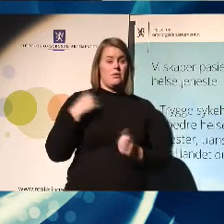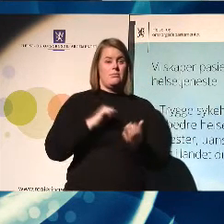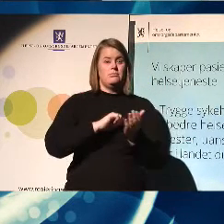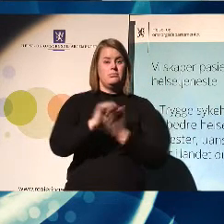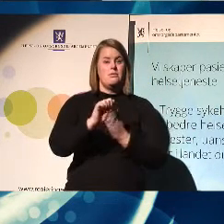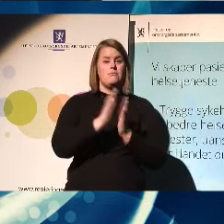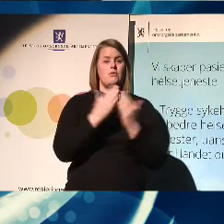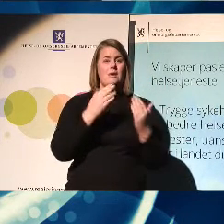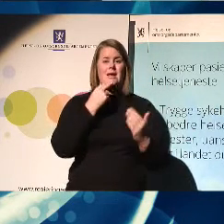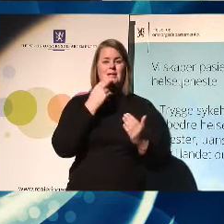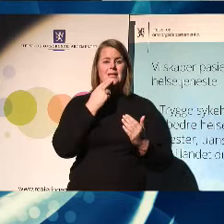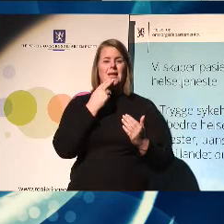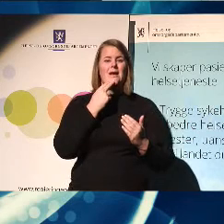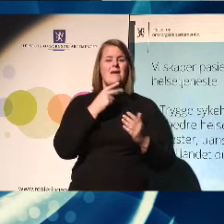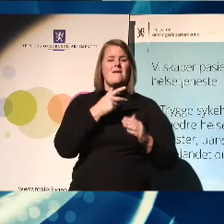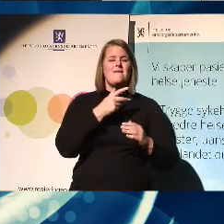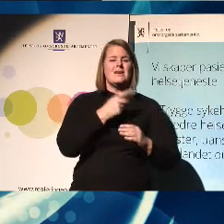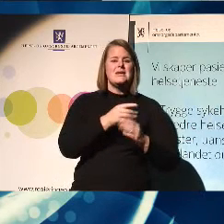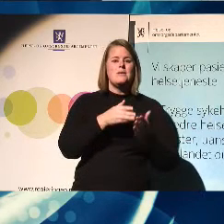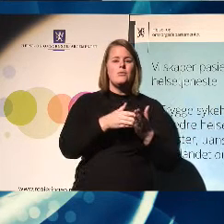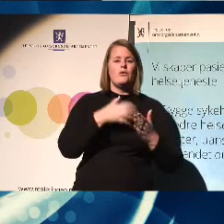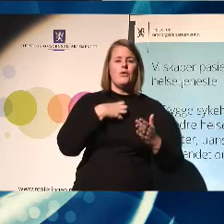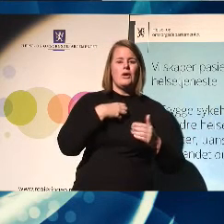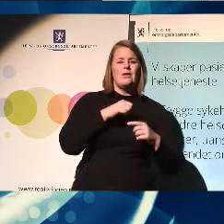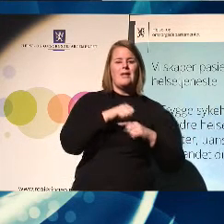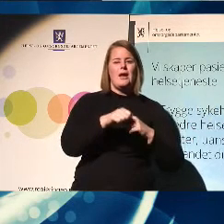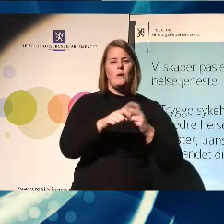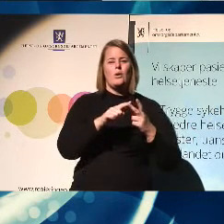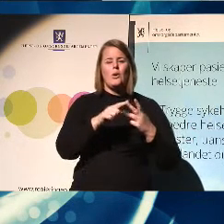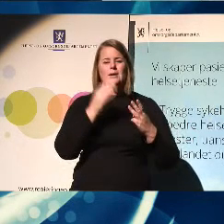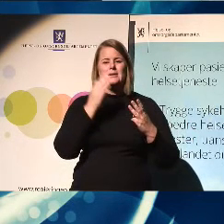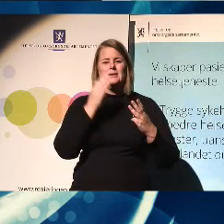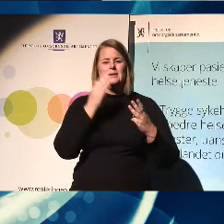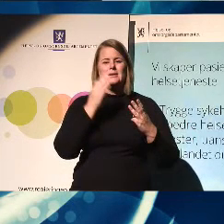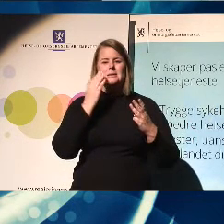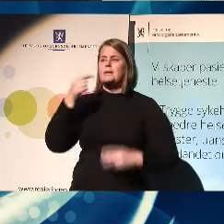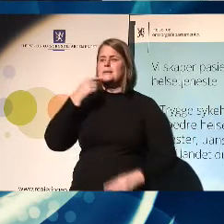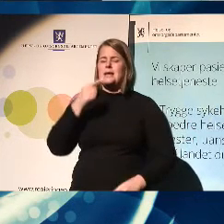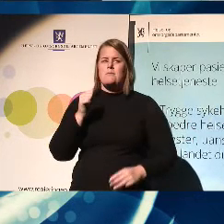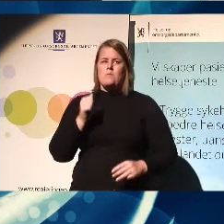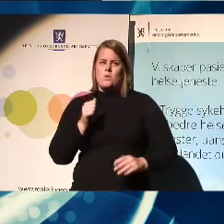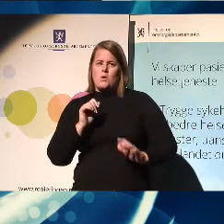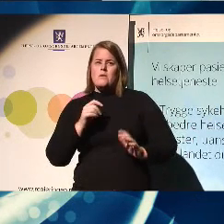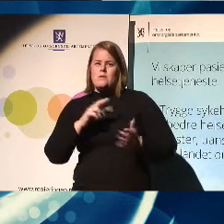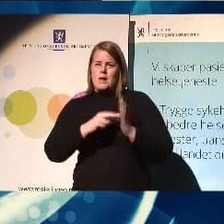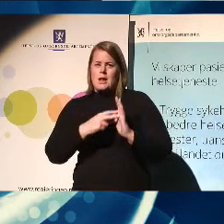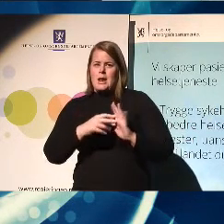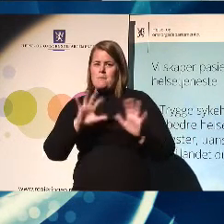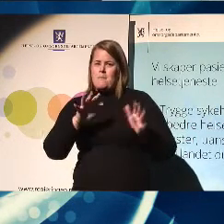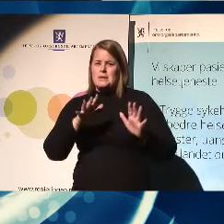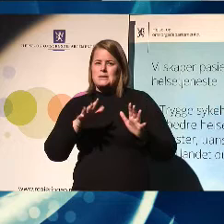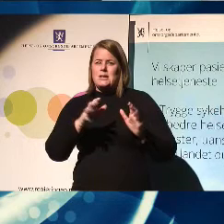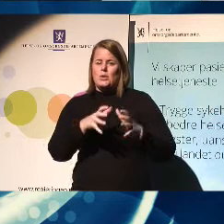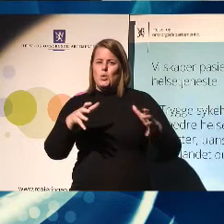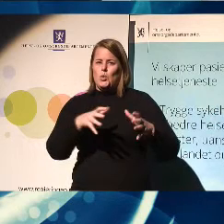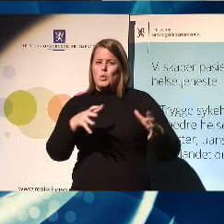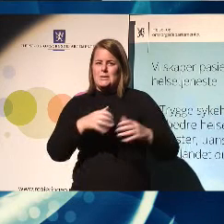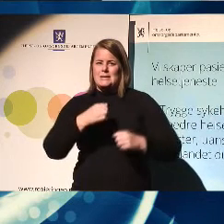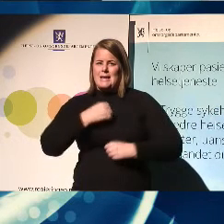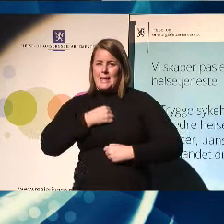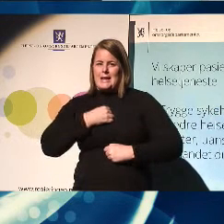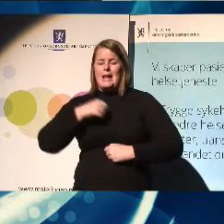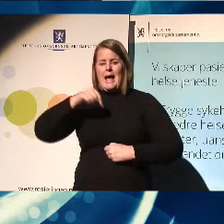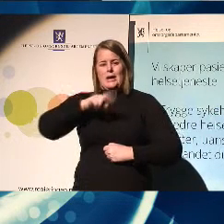frykt, terror og rasisme». Og der sier jo kloke Per, vi må leve med en passe dose sikkerhet. Norge er et trygt og godt samfunn å leve